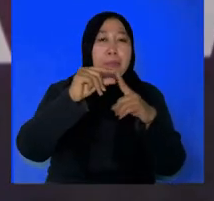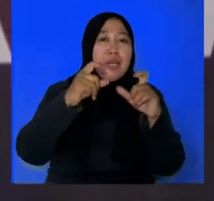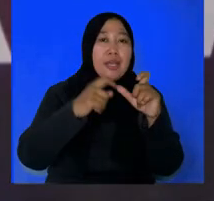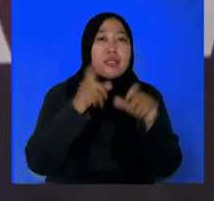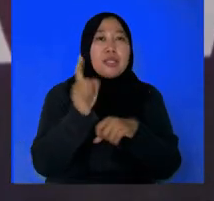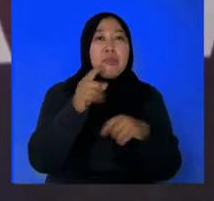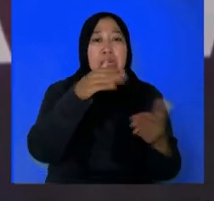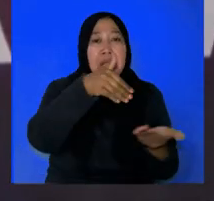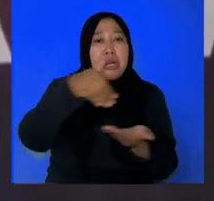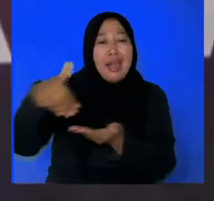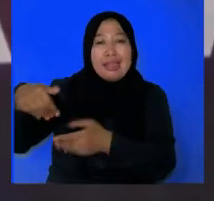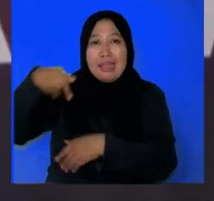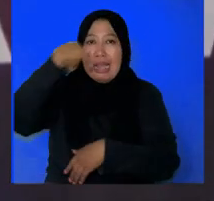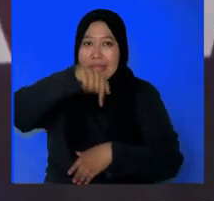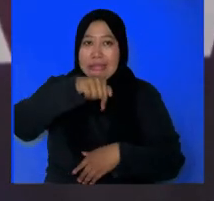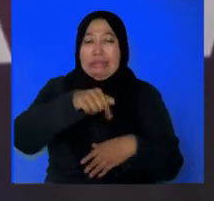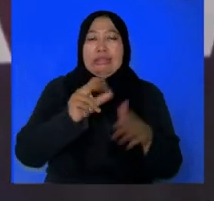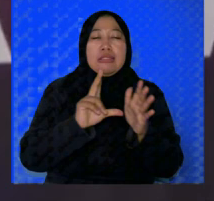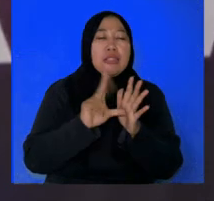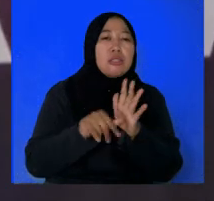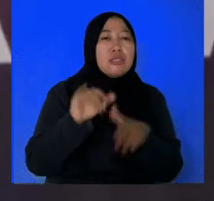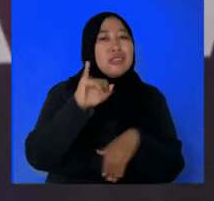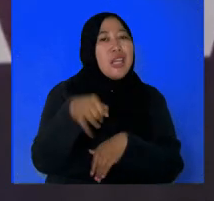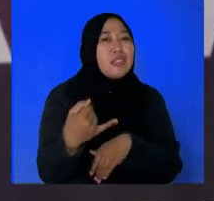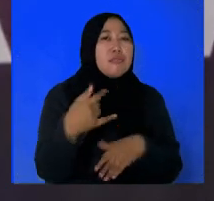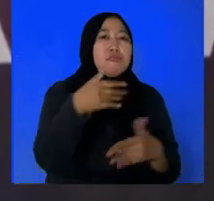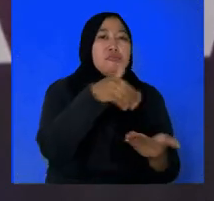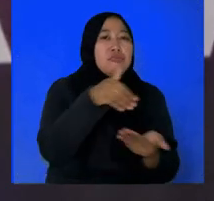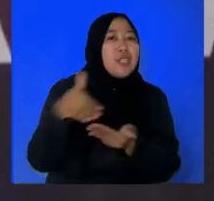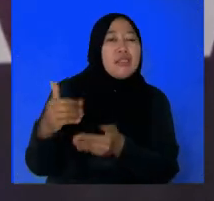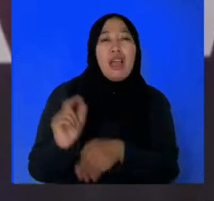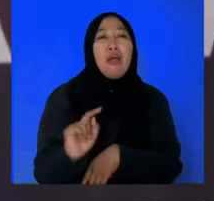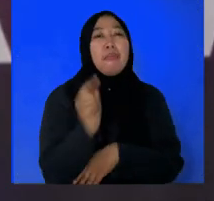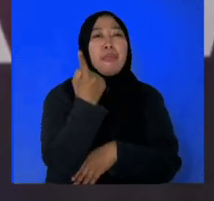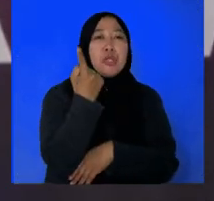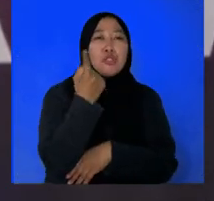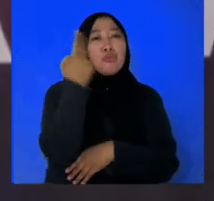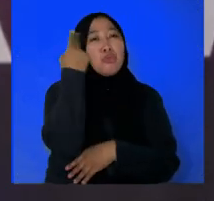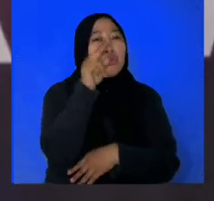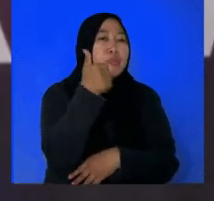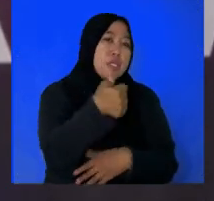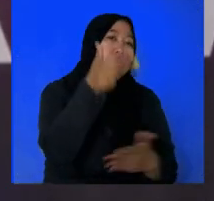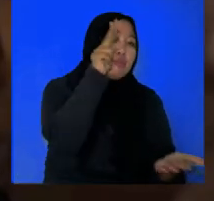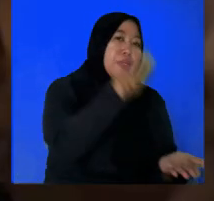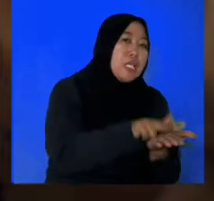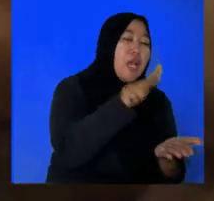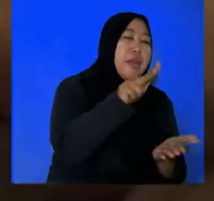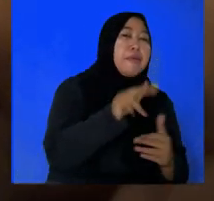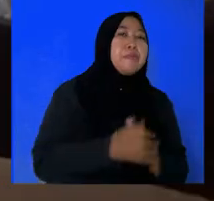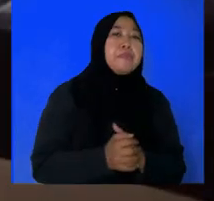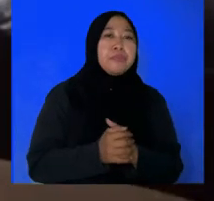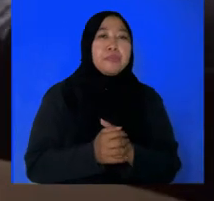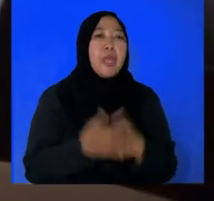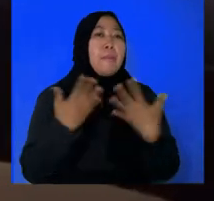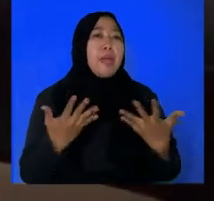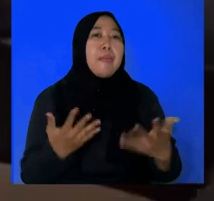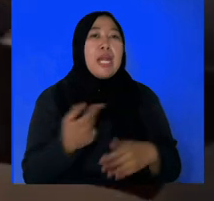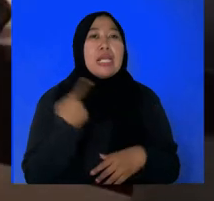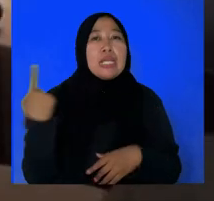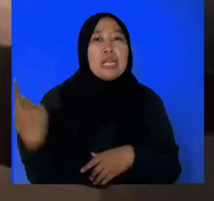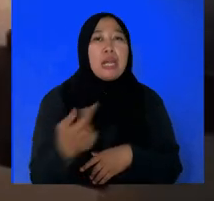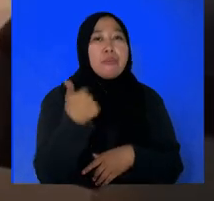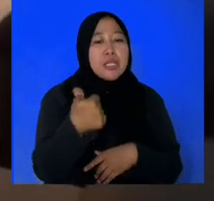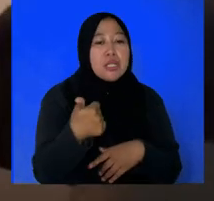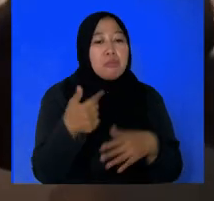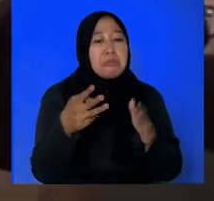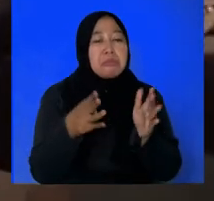tentu saja data inilah yang akan menjadi data presisi di dalam kita mengambil kebijakan bagaimana kita